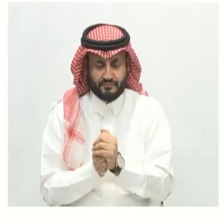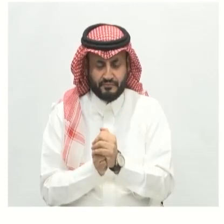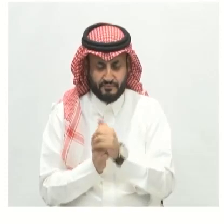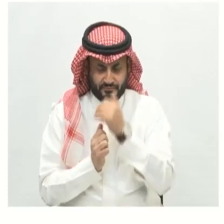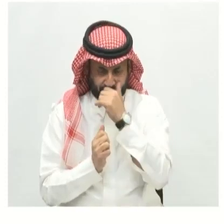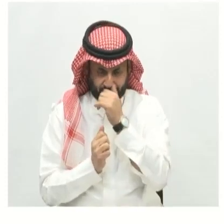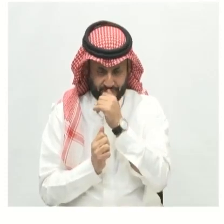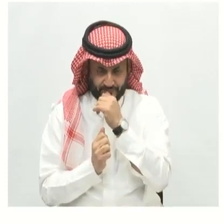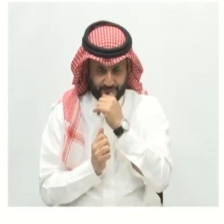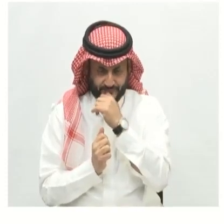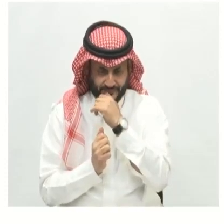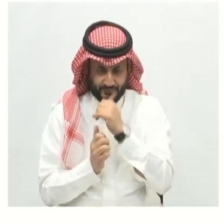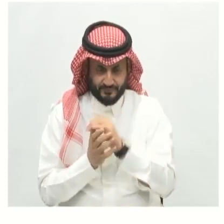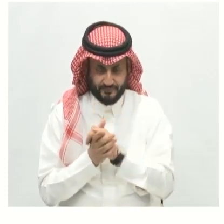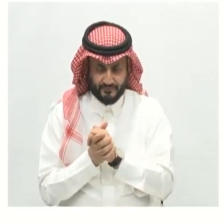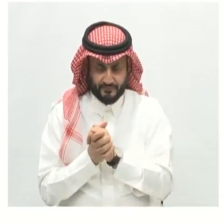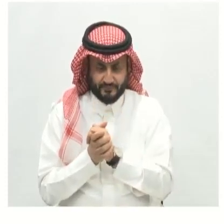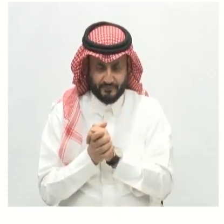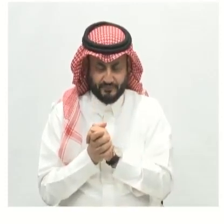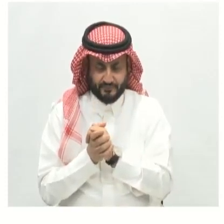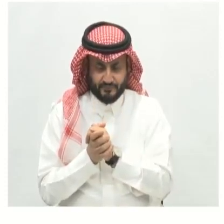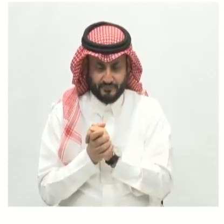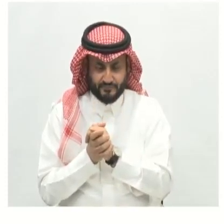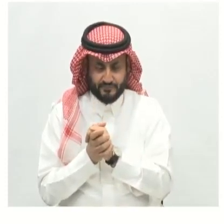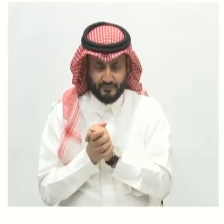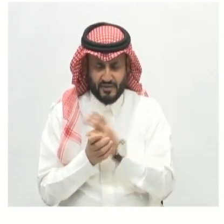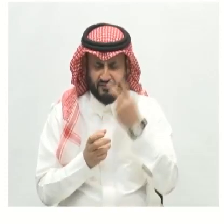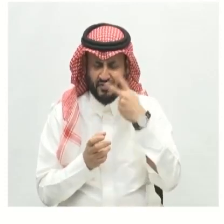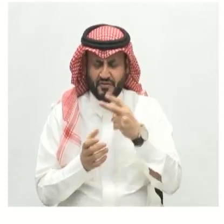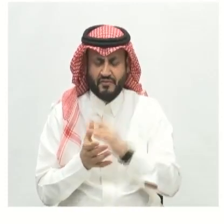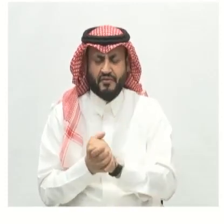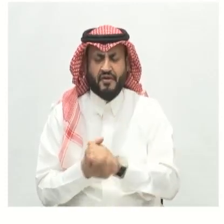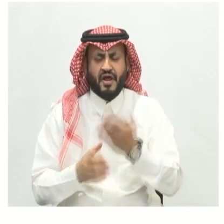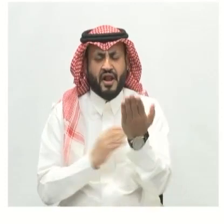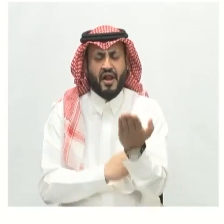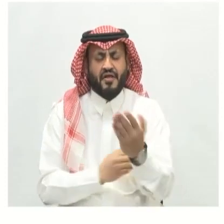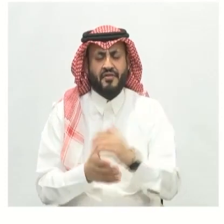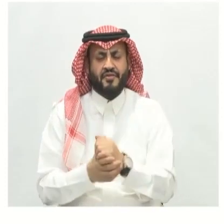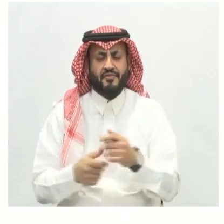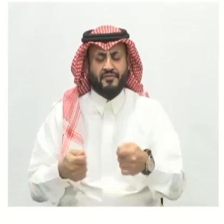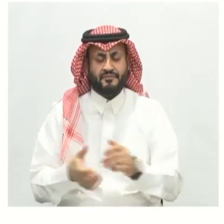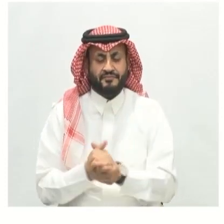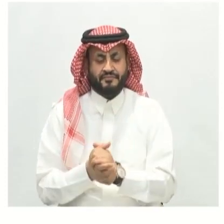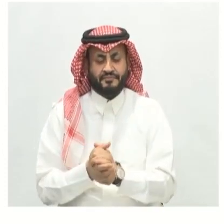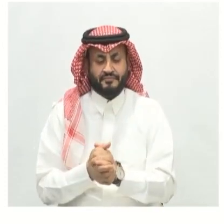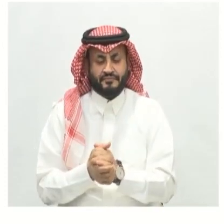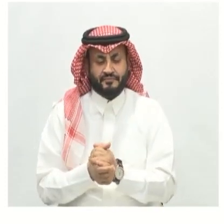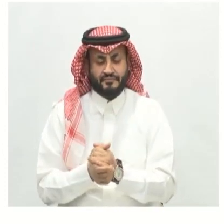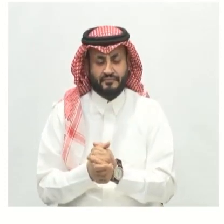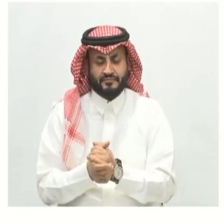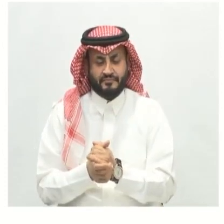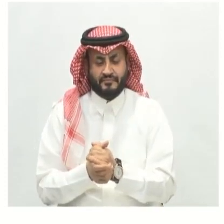عام 1440 للهجره للاطلاع على لائحه الذوق العام والعديد من اللوائح